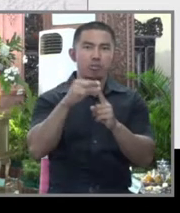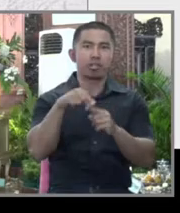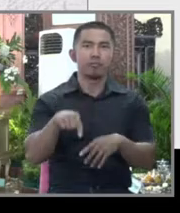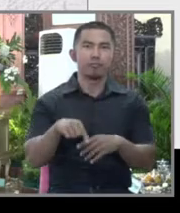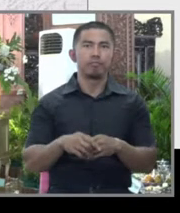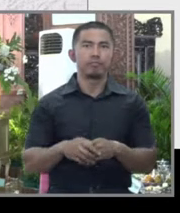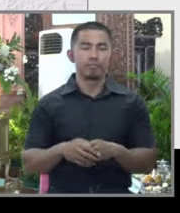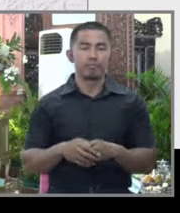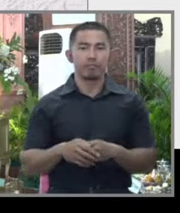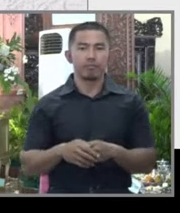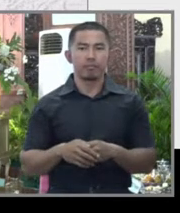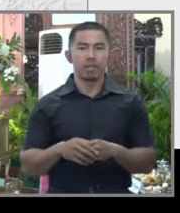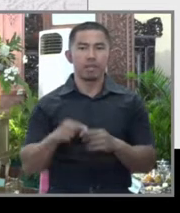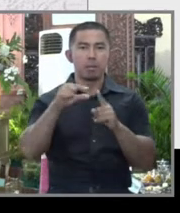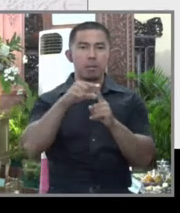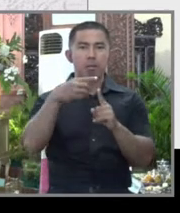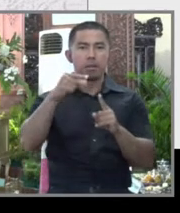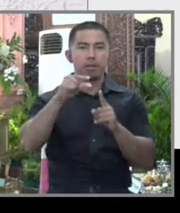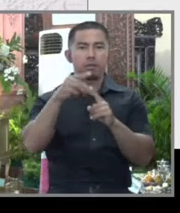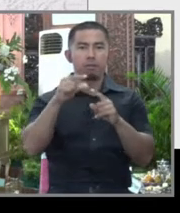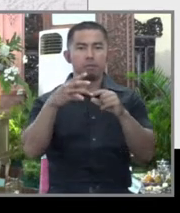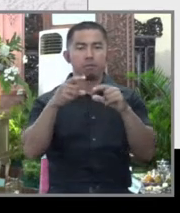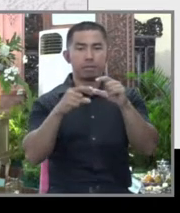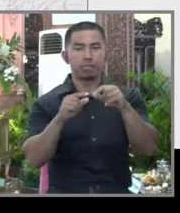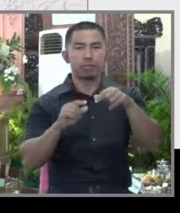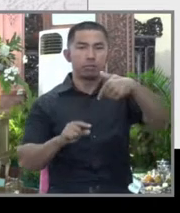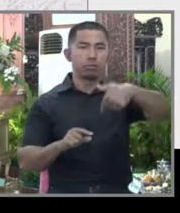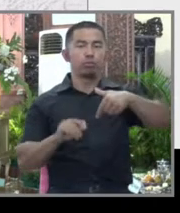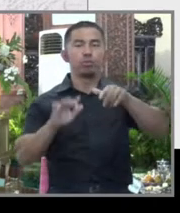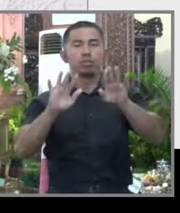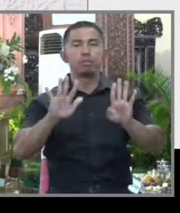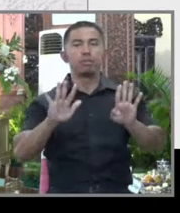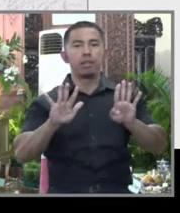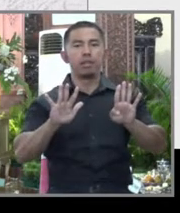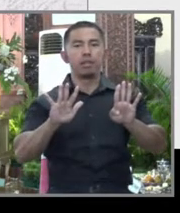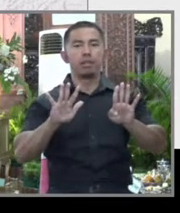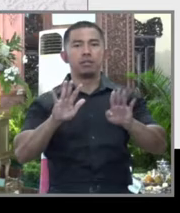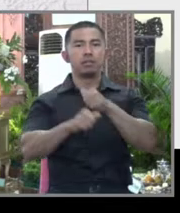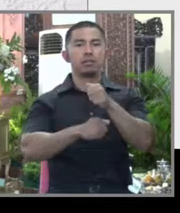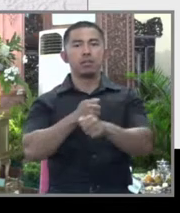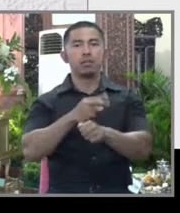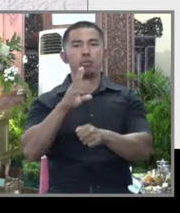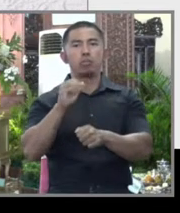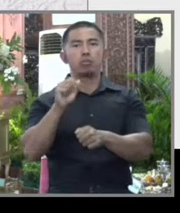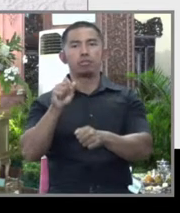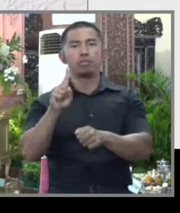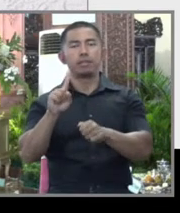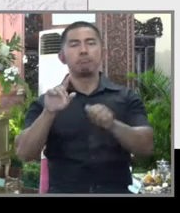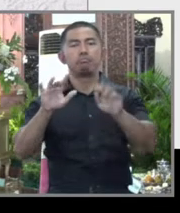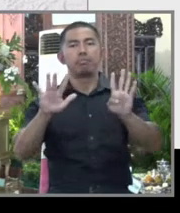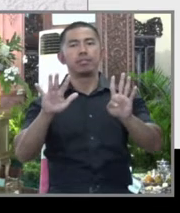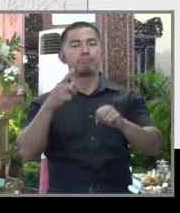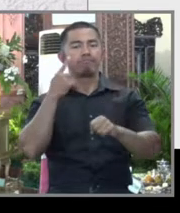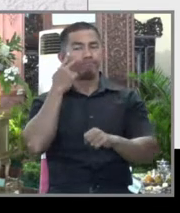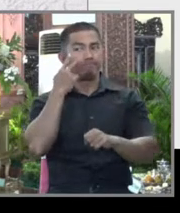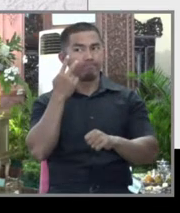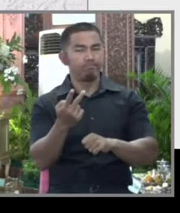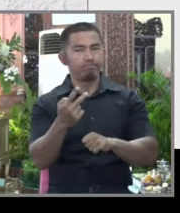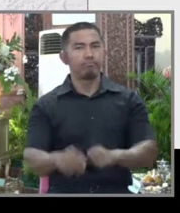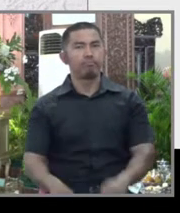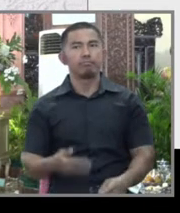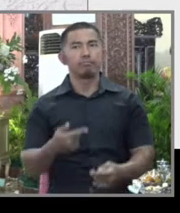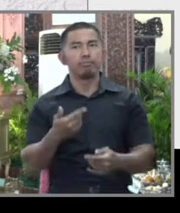dalam Perpres 79 nomor tahun 2019. Kita awali, mohon maaf Pak